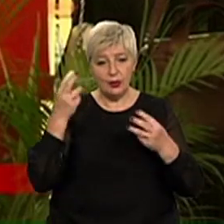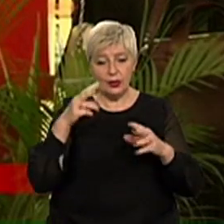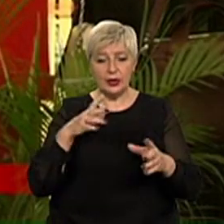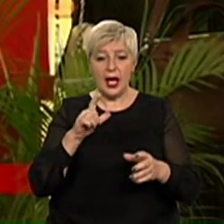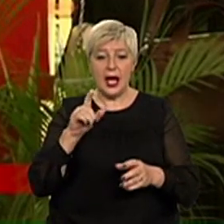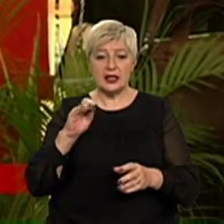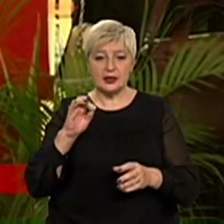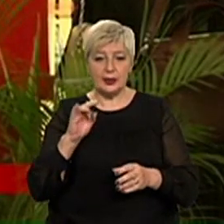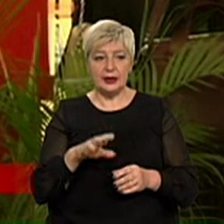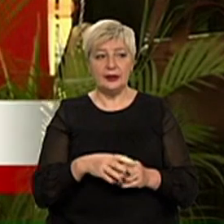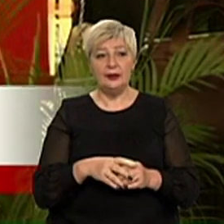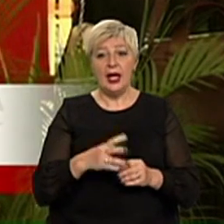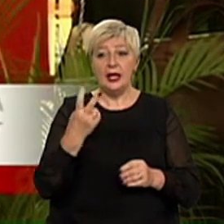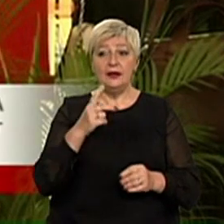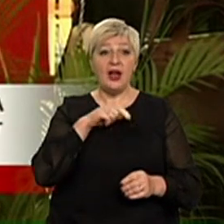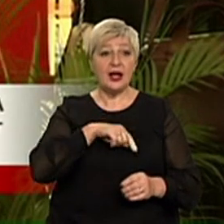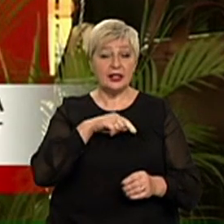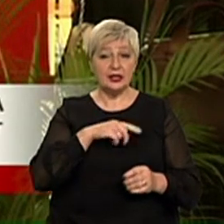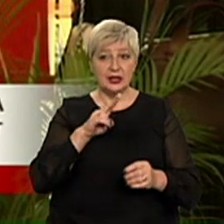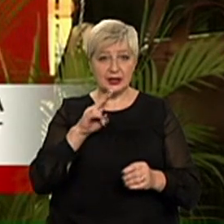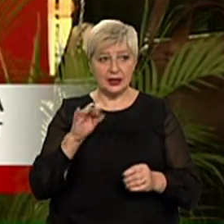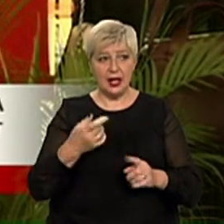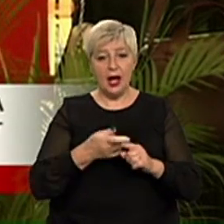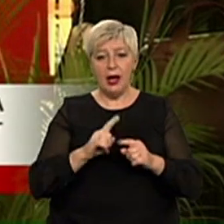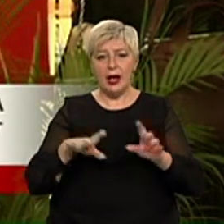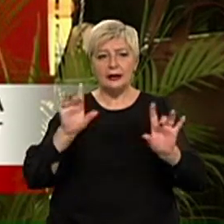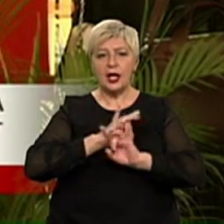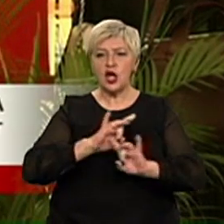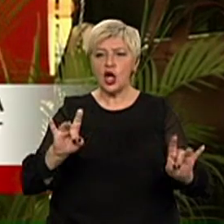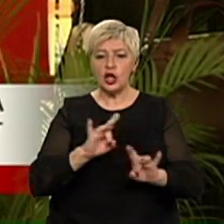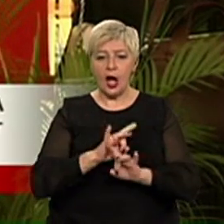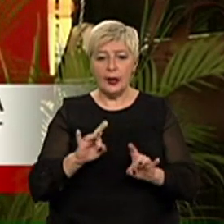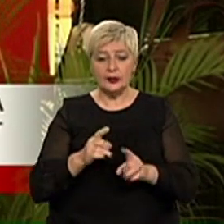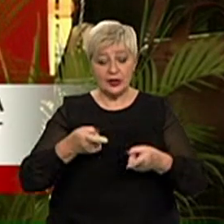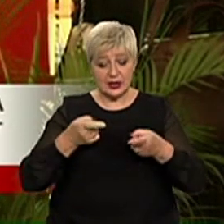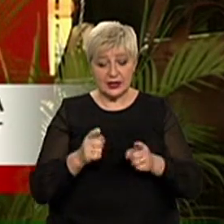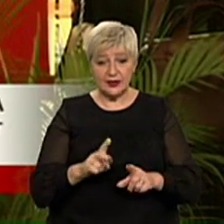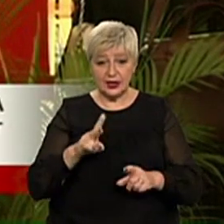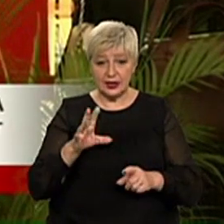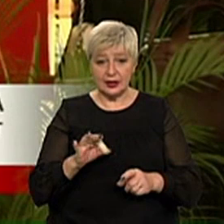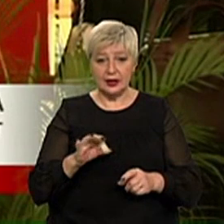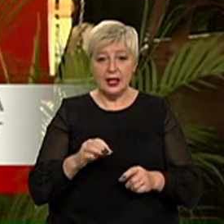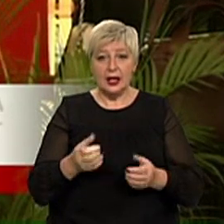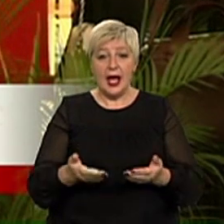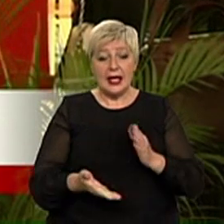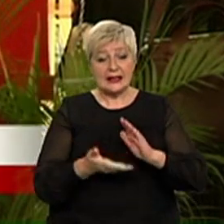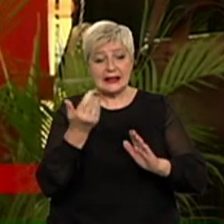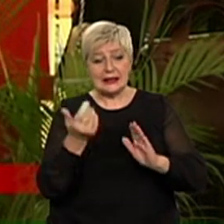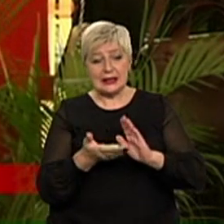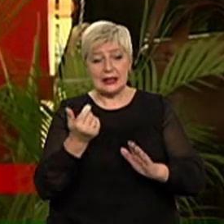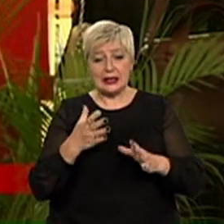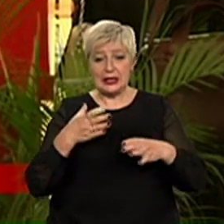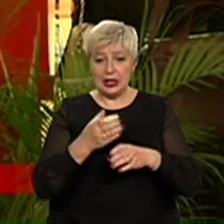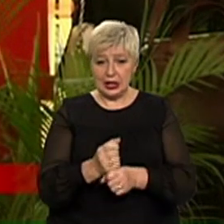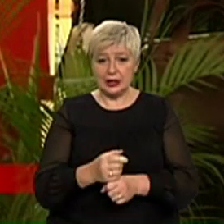важных характеристики «Черной пятницы». Первая – это рекламная характеристика, потому что на самом деле просто само слово «скидки» оно